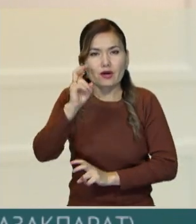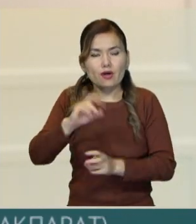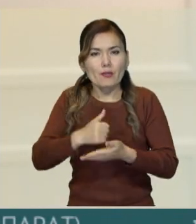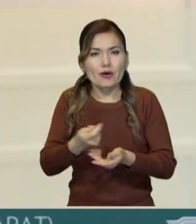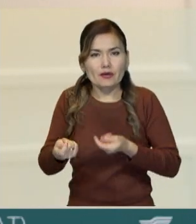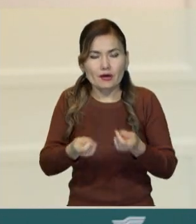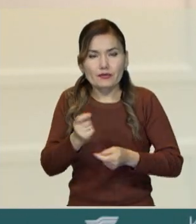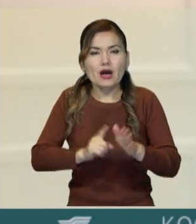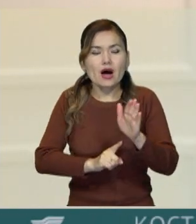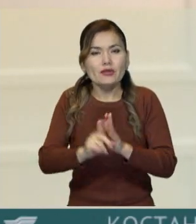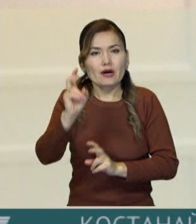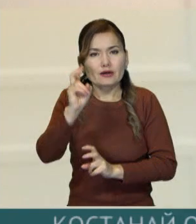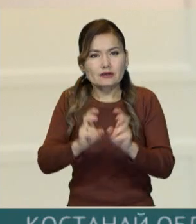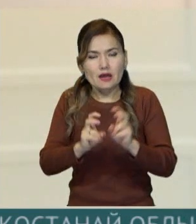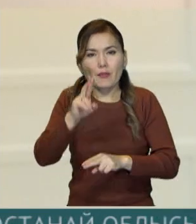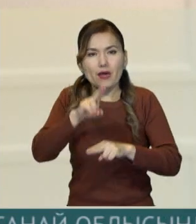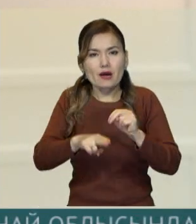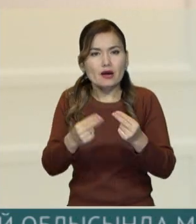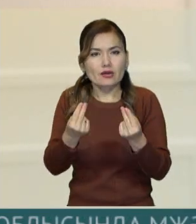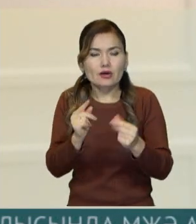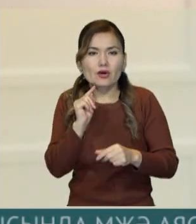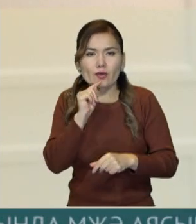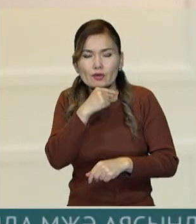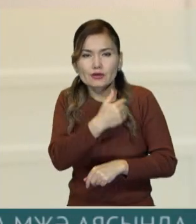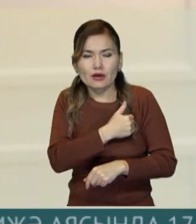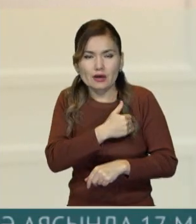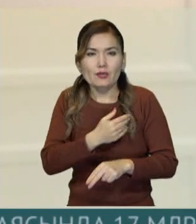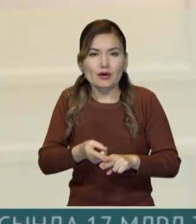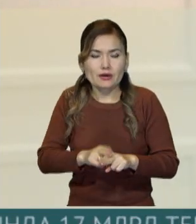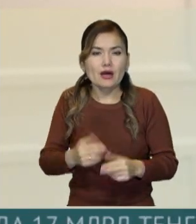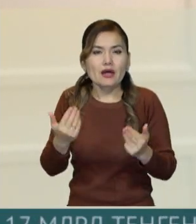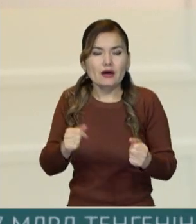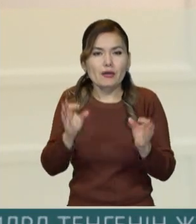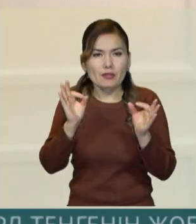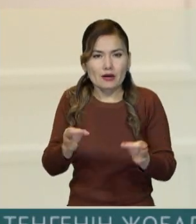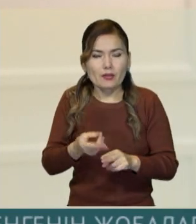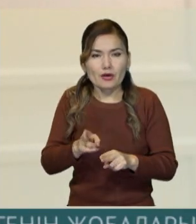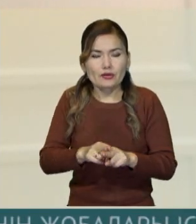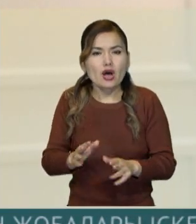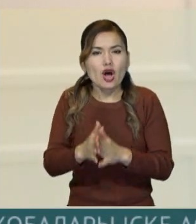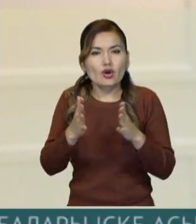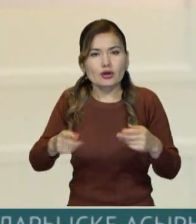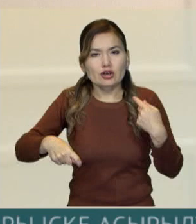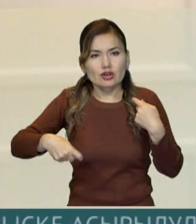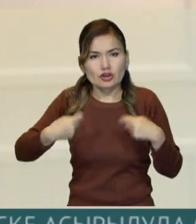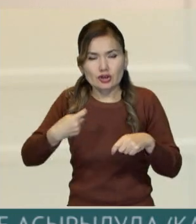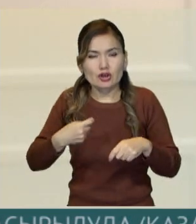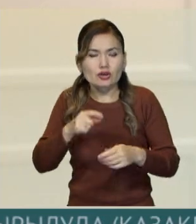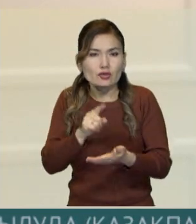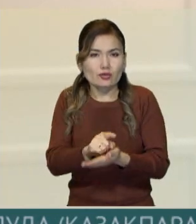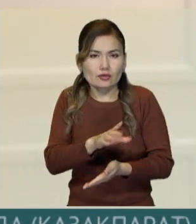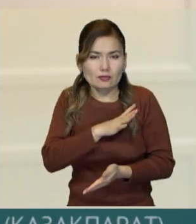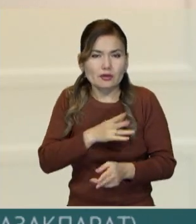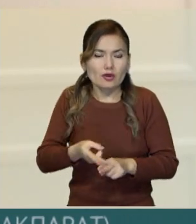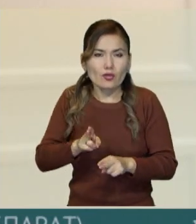башысы әу баста зауыт салу үшін қаржысын үнемдеп қалғысы келеді. Бәлкім оны күде дұрыс шығар. Тек соңы үлкен шығынға алып келмейтіндей болу керек.